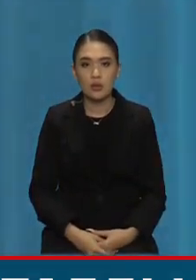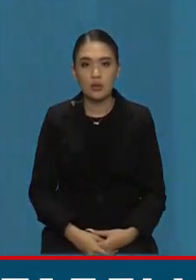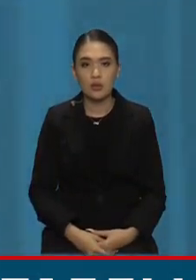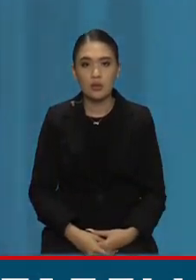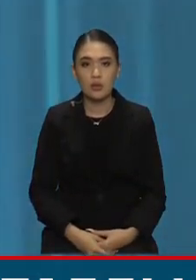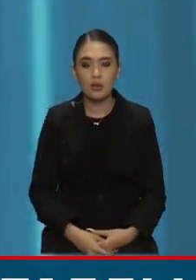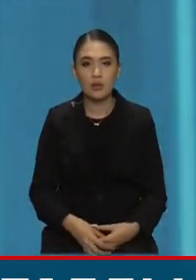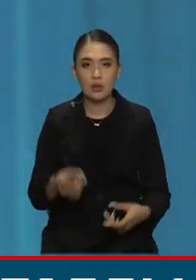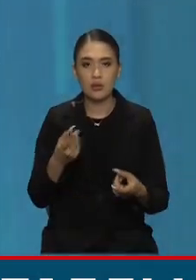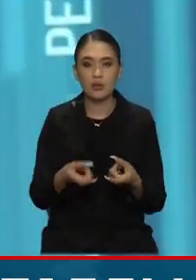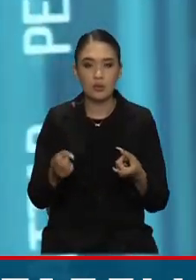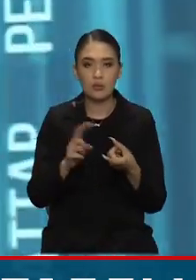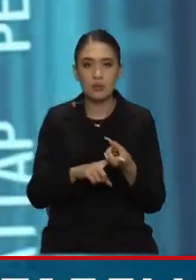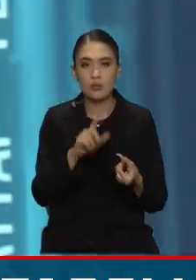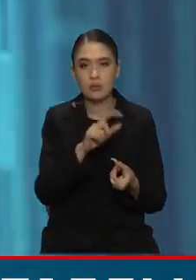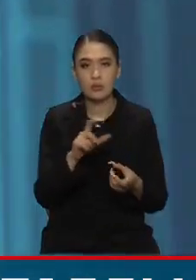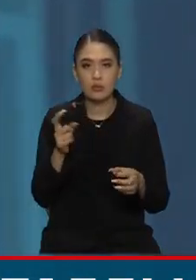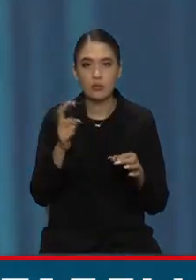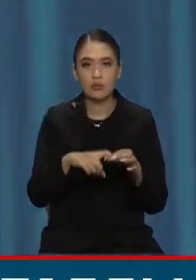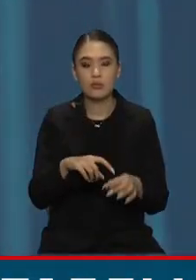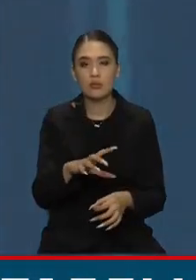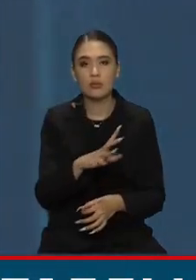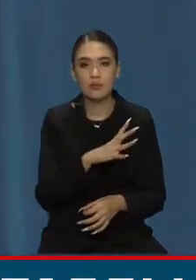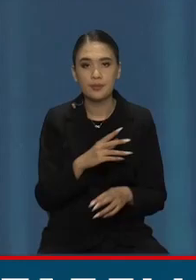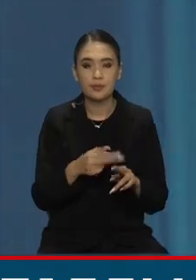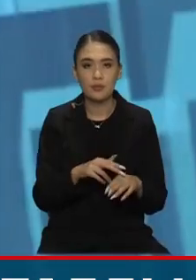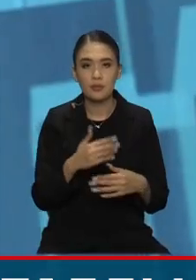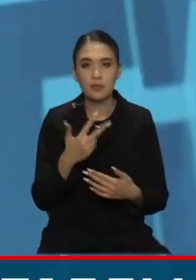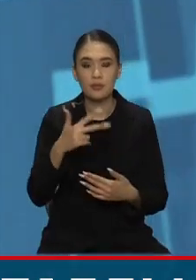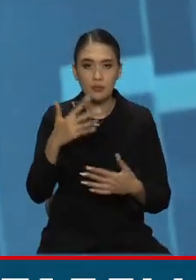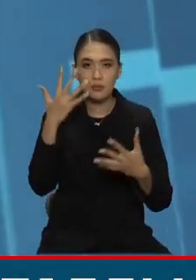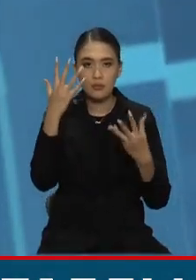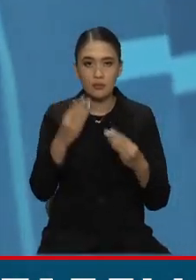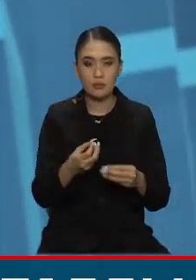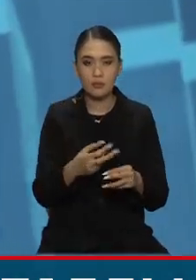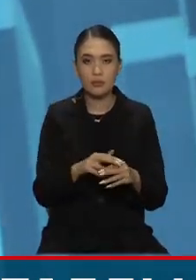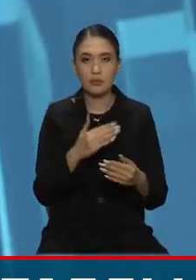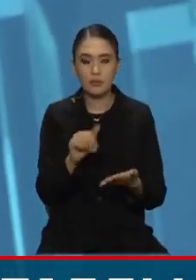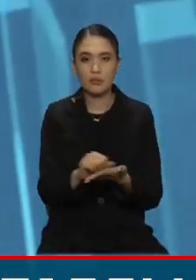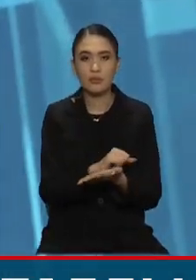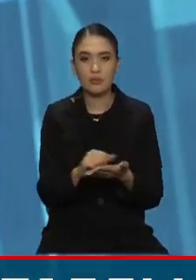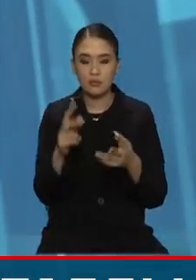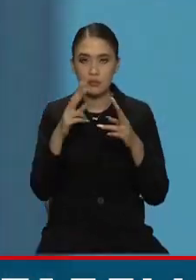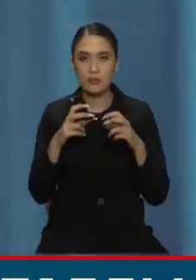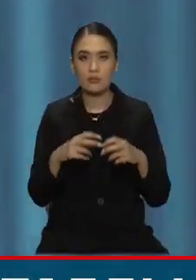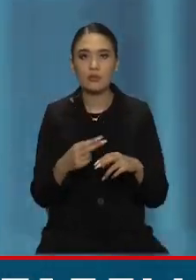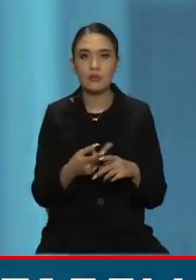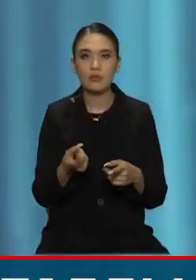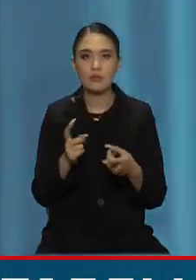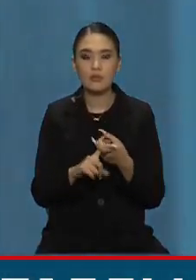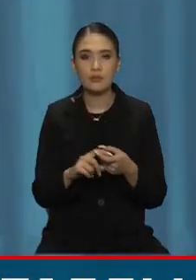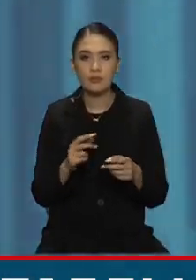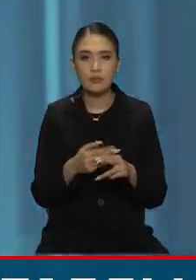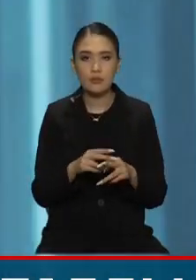Соған сәйкес осы адамдар тіркелді. Біз осы 30 күннің ішінде олардың құжаттарын тексеріп, олардың сәйкестігін